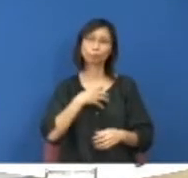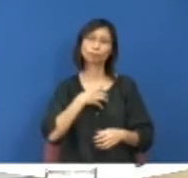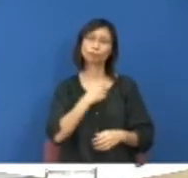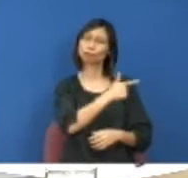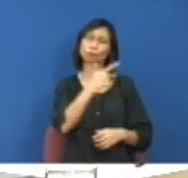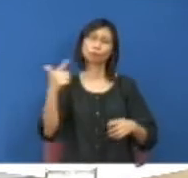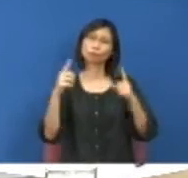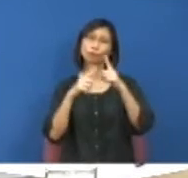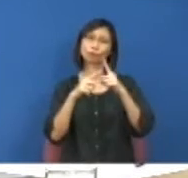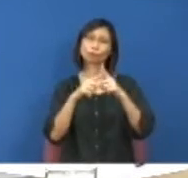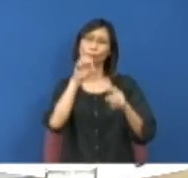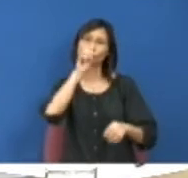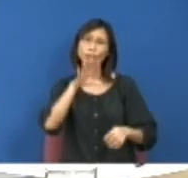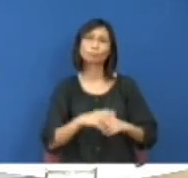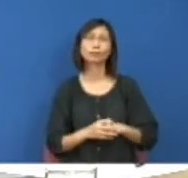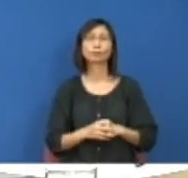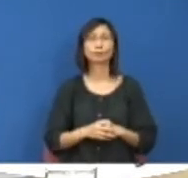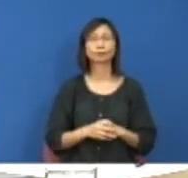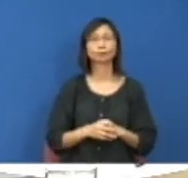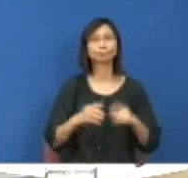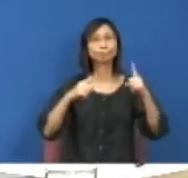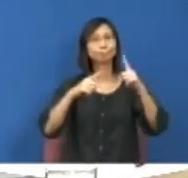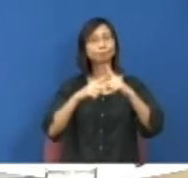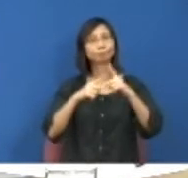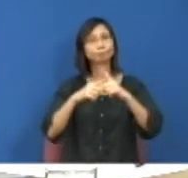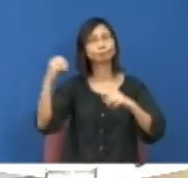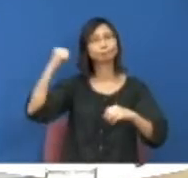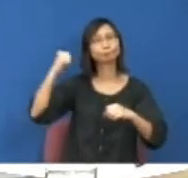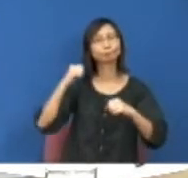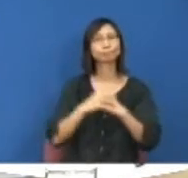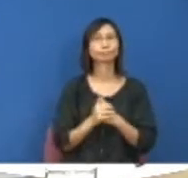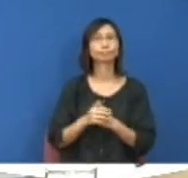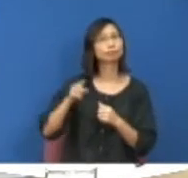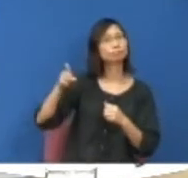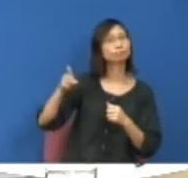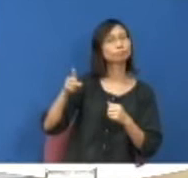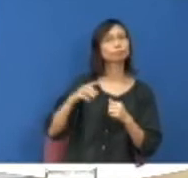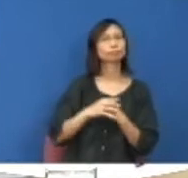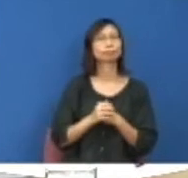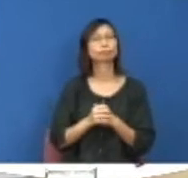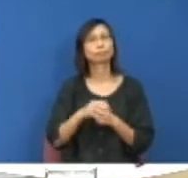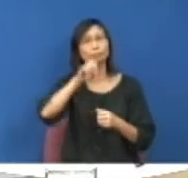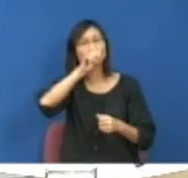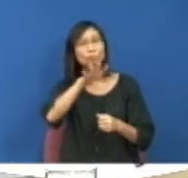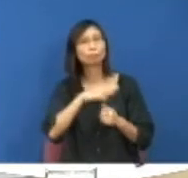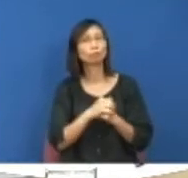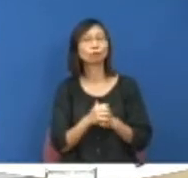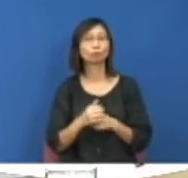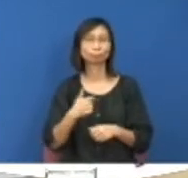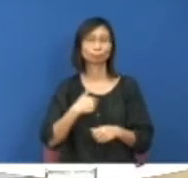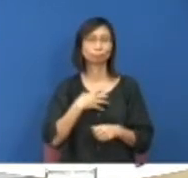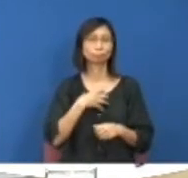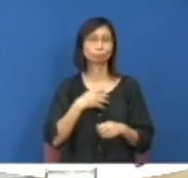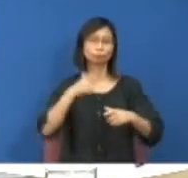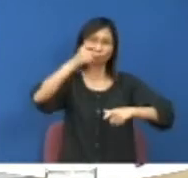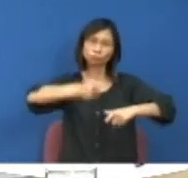說即人民力量不應該這麼說，我覺得人民力量應該是這麼說，即是毓民和大舊不應該這麼說。其實我覺得這個是對他